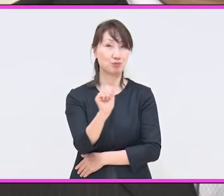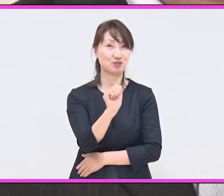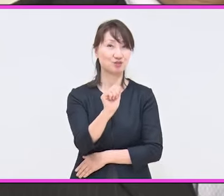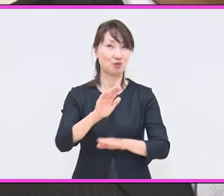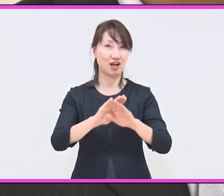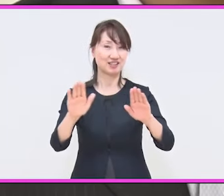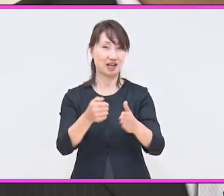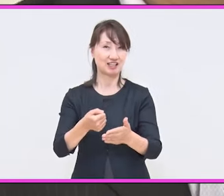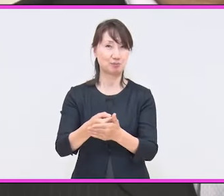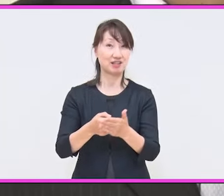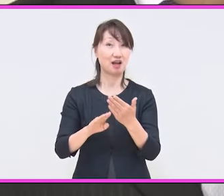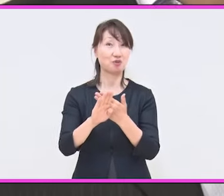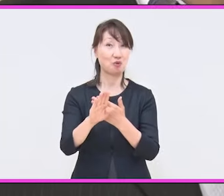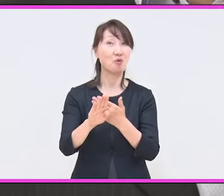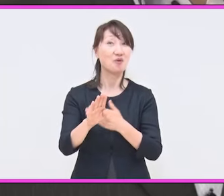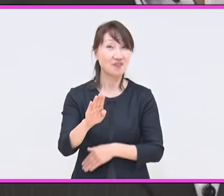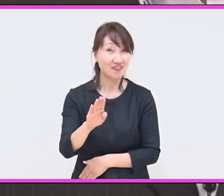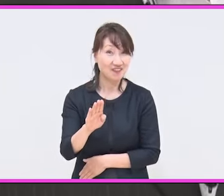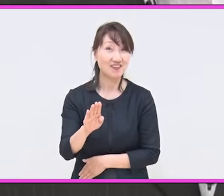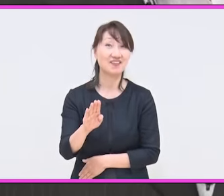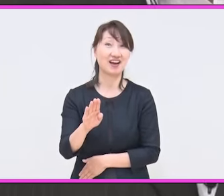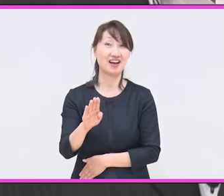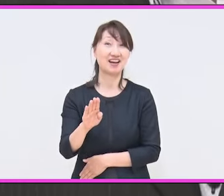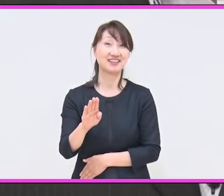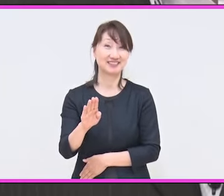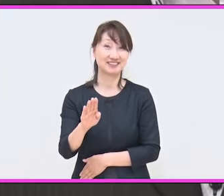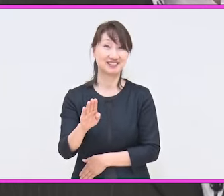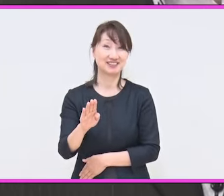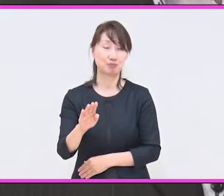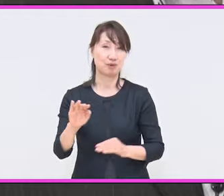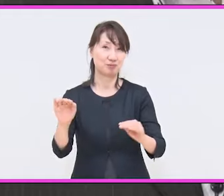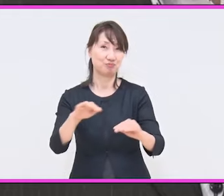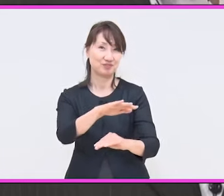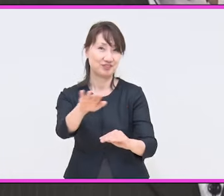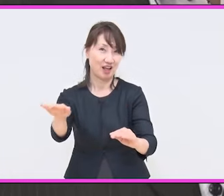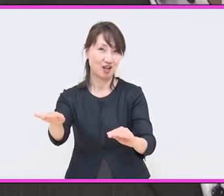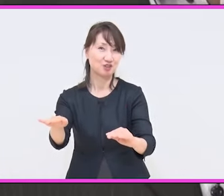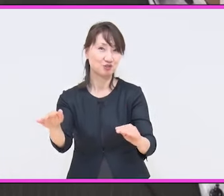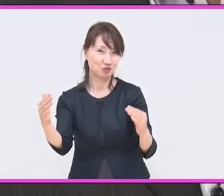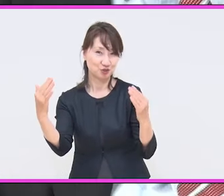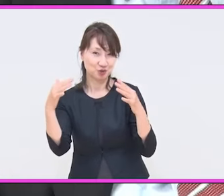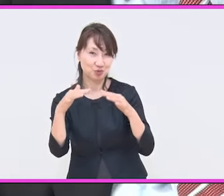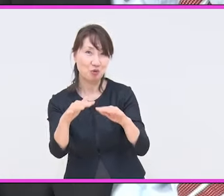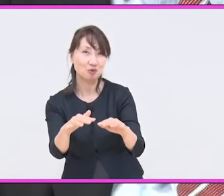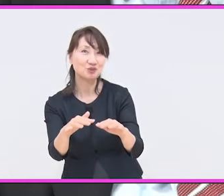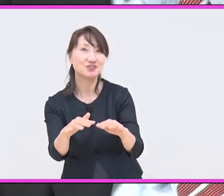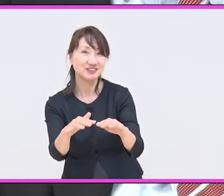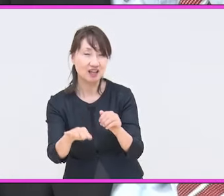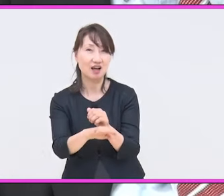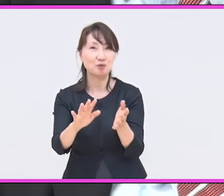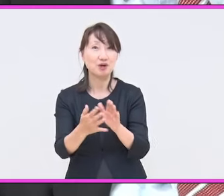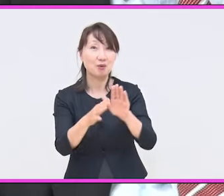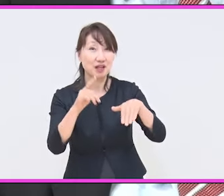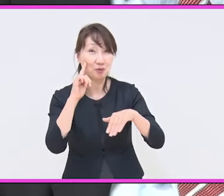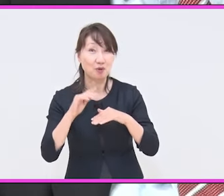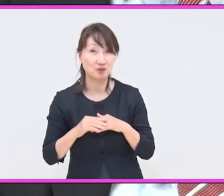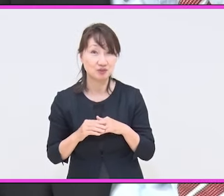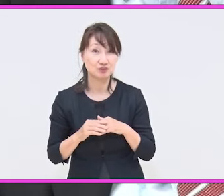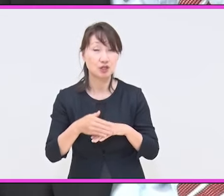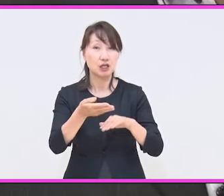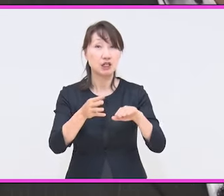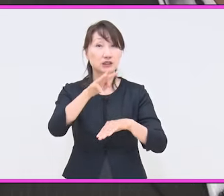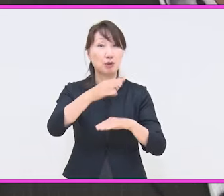まってから私たちもやっぱり、私たちもというか注目されることもガラッと環境も変わったと思うんですけれども、島川選手自身もその